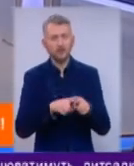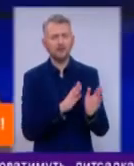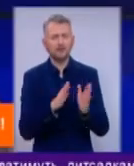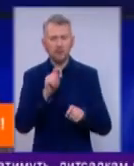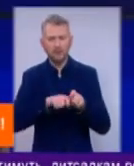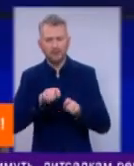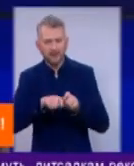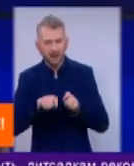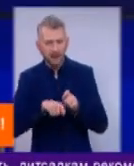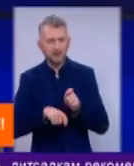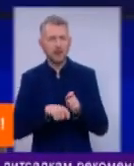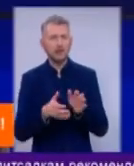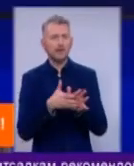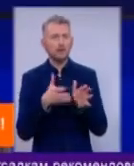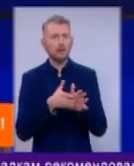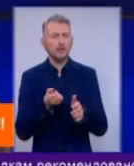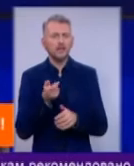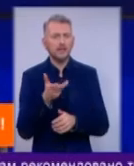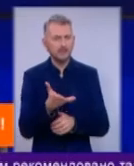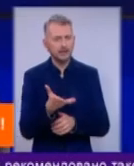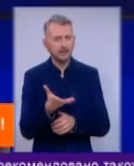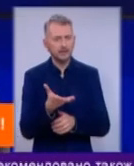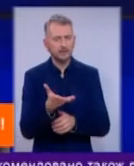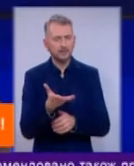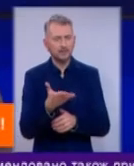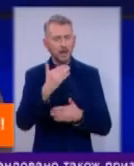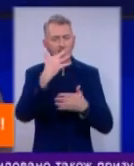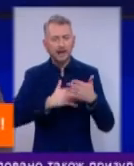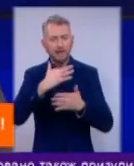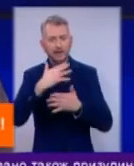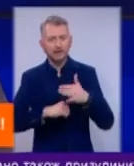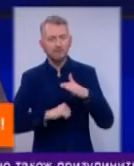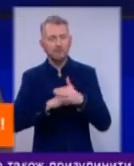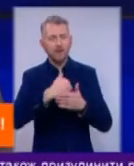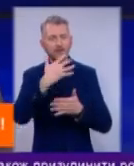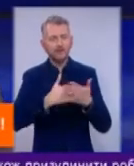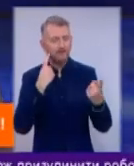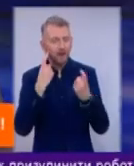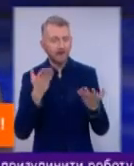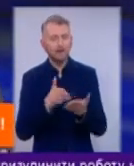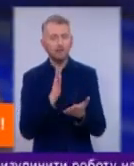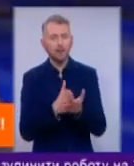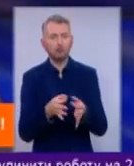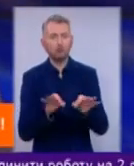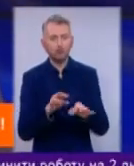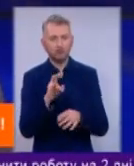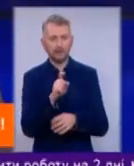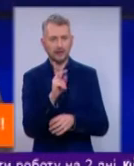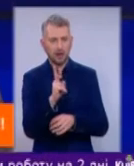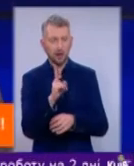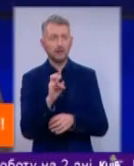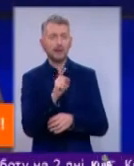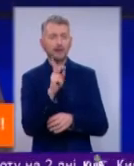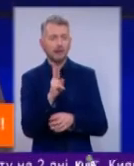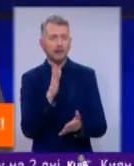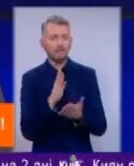верифікації, це недостатньо кількість реєстрів і баз даних, які мають доступ в НАЗК. НАЗК просто